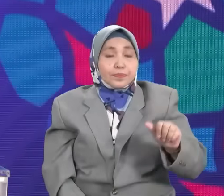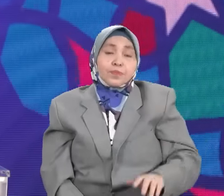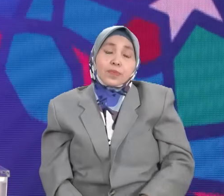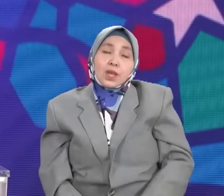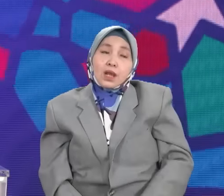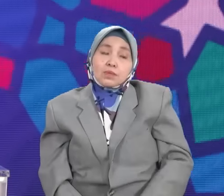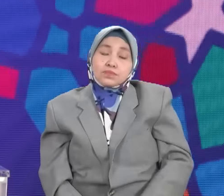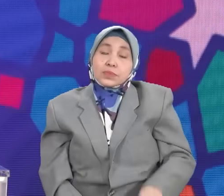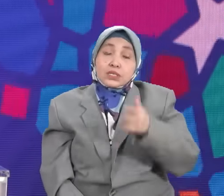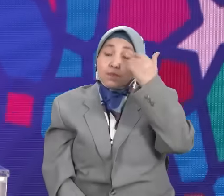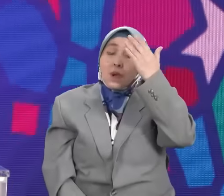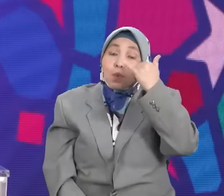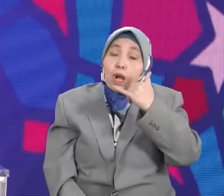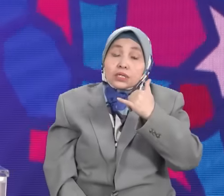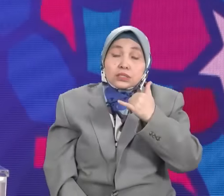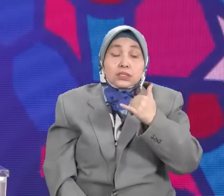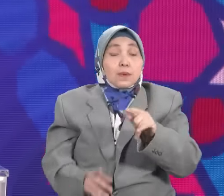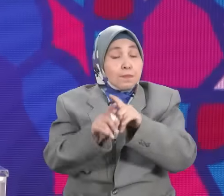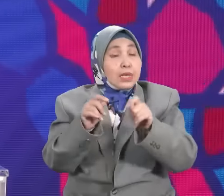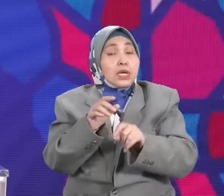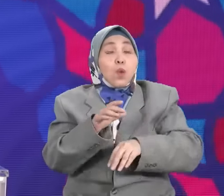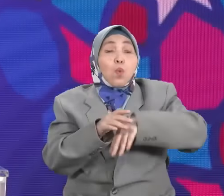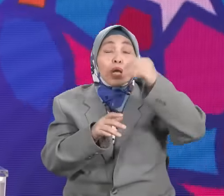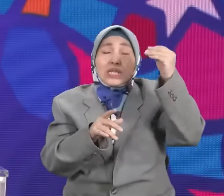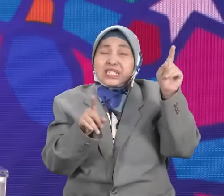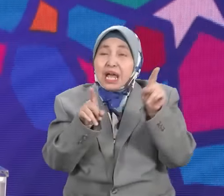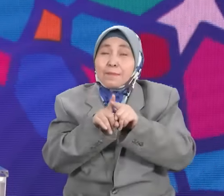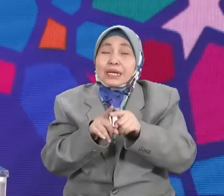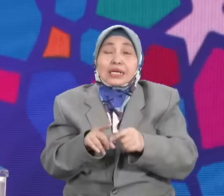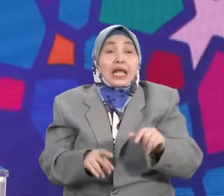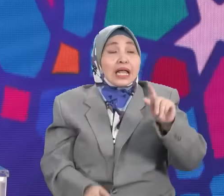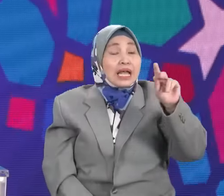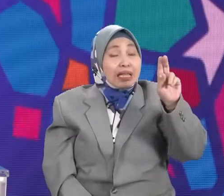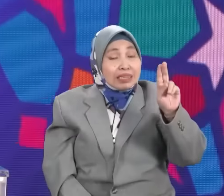sebab tempat keluar yang sama makhraj yang sama